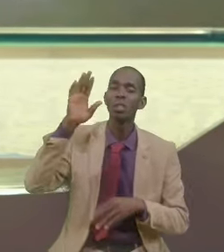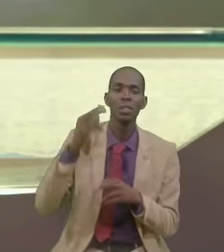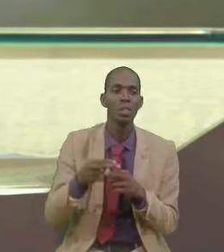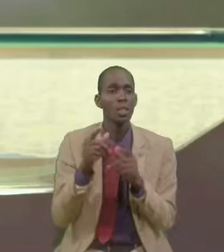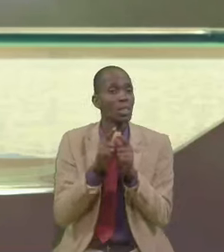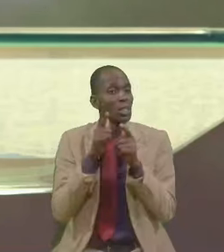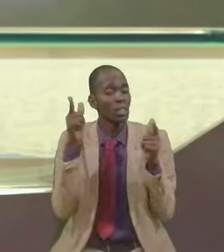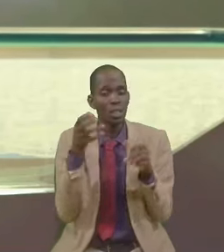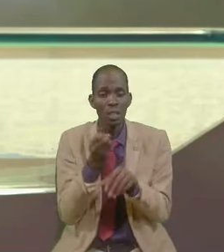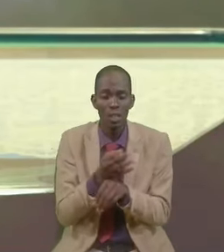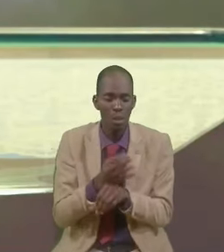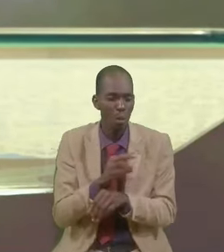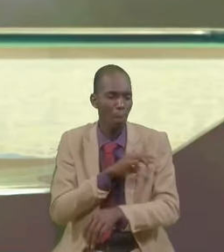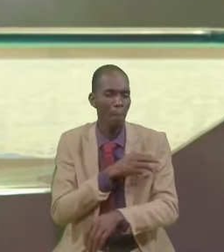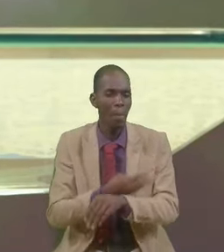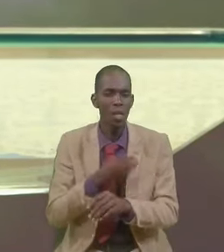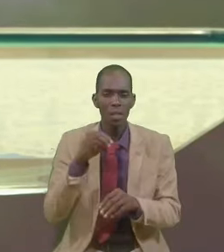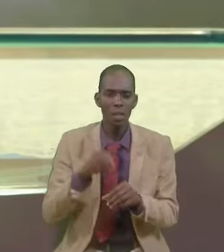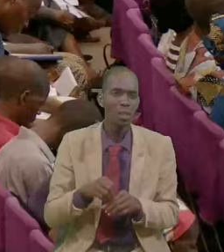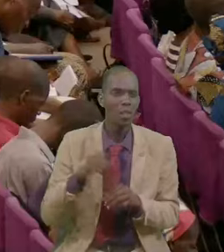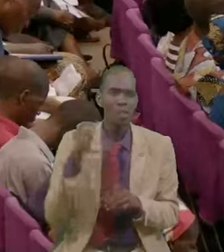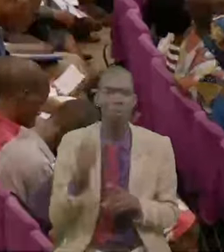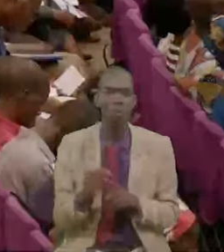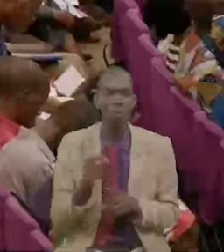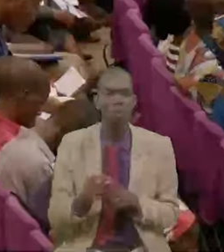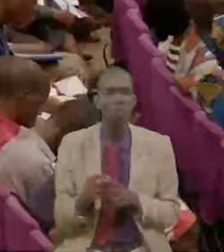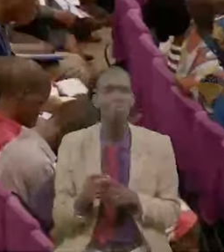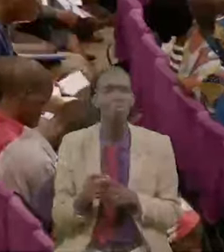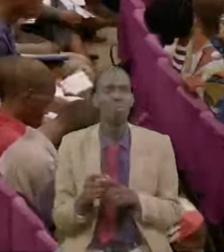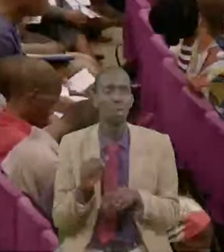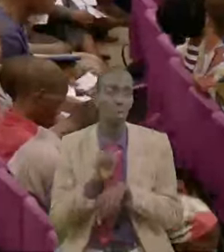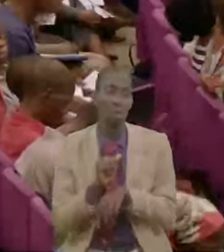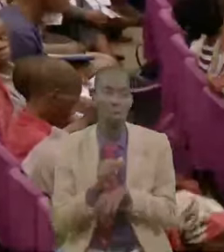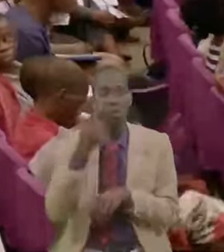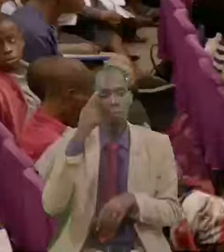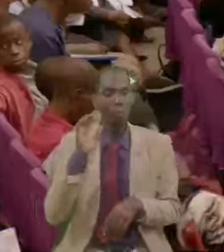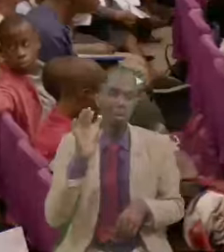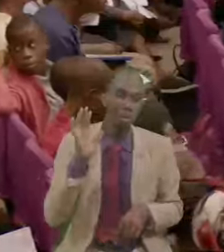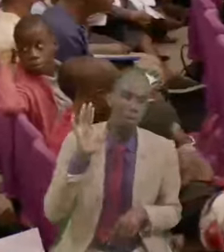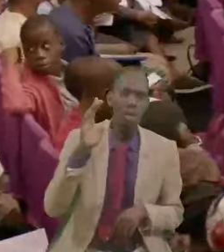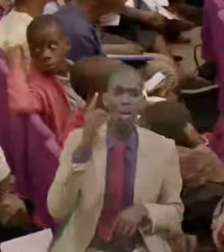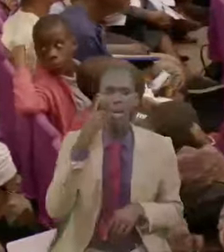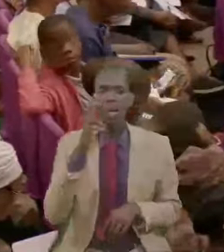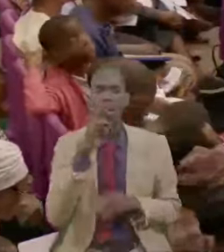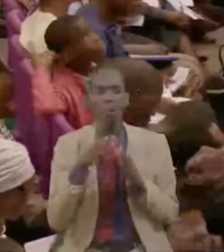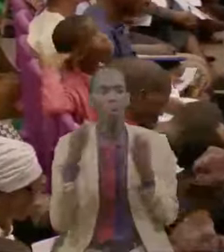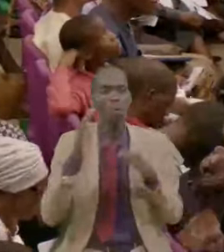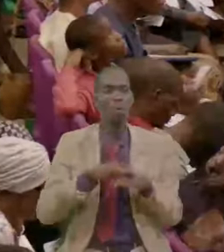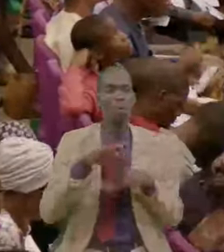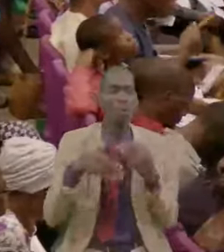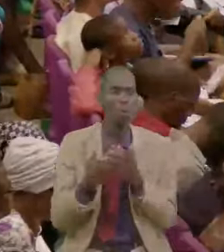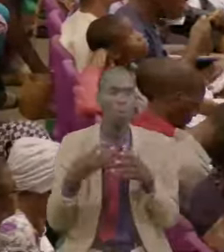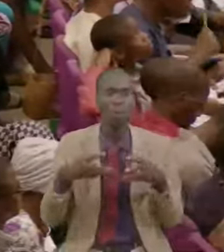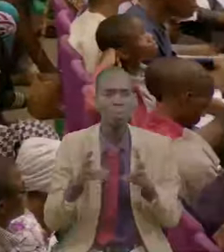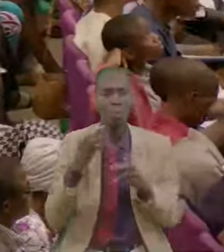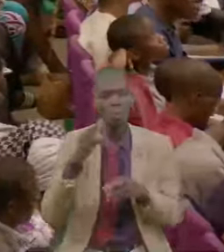conseil et puissant en action. Tu as les yeux ouverts sur toutes les voies des enfants des